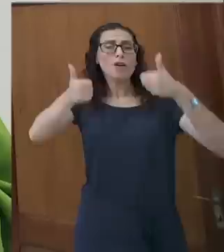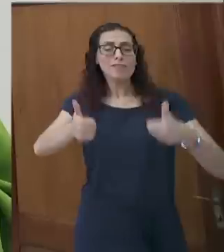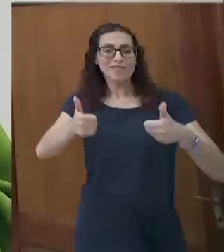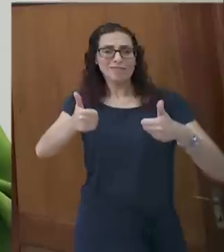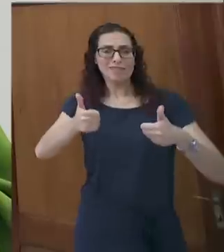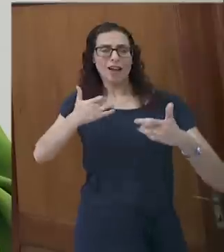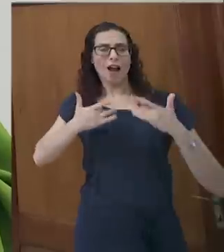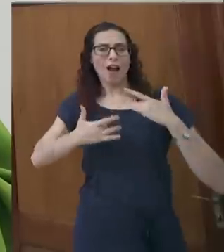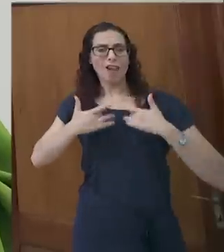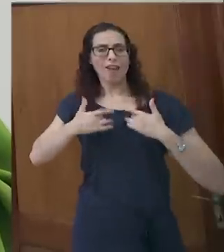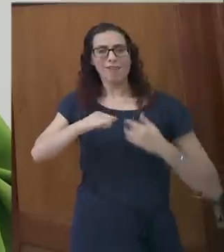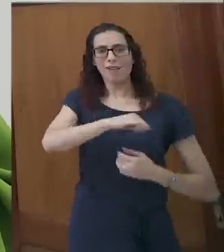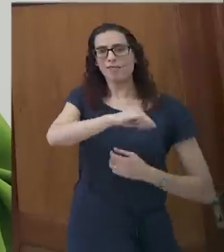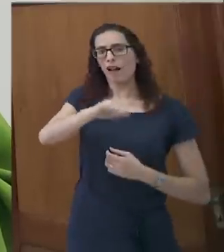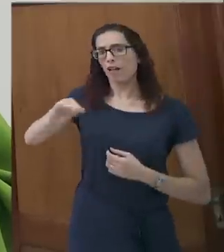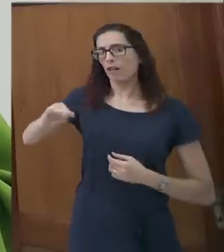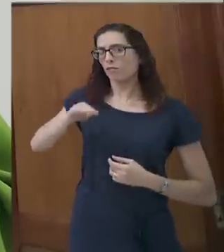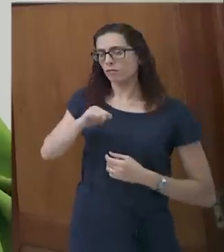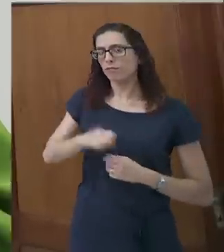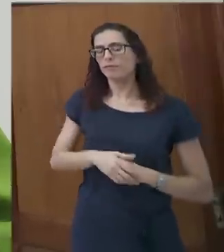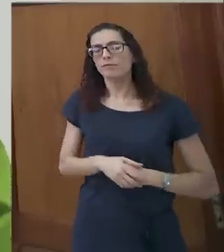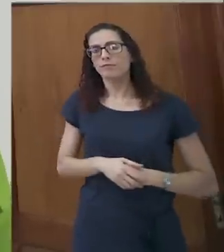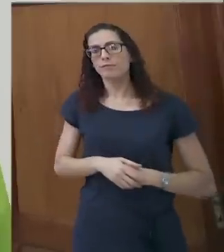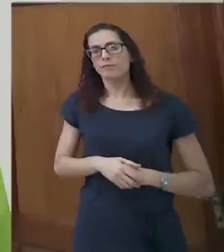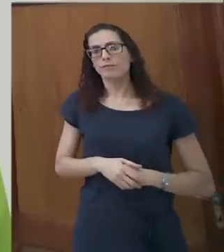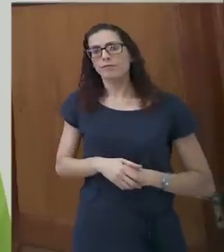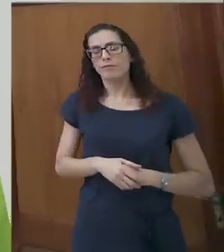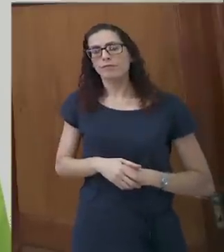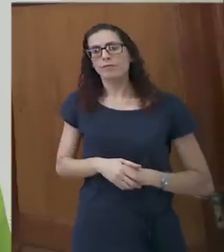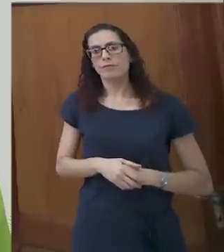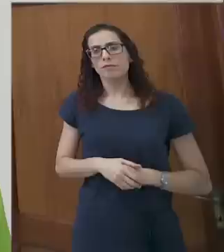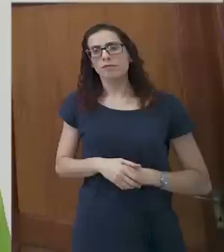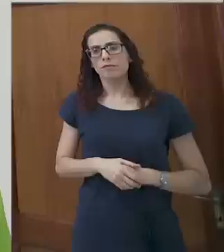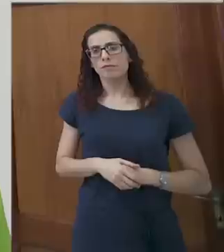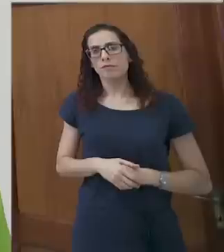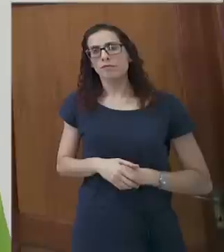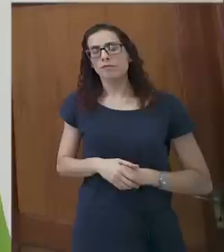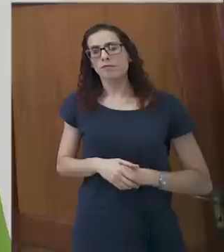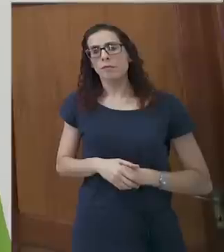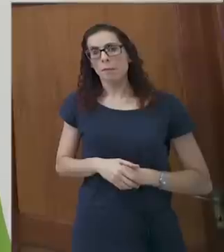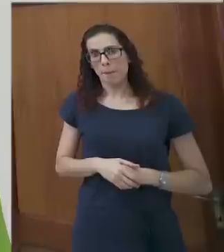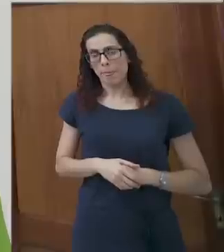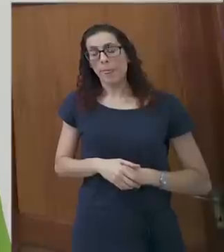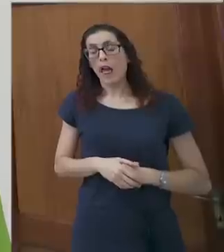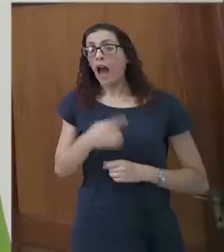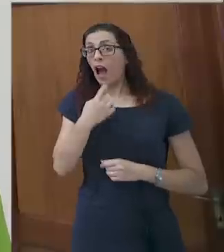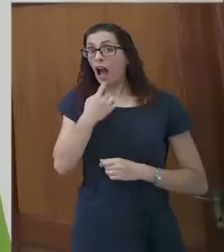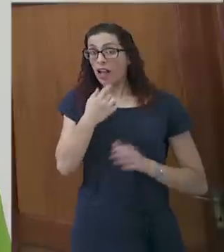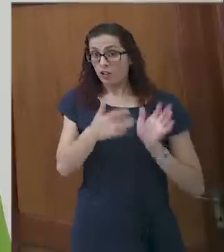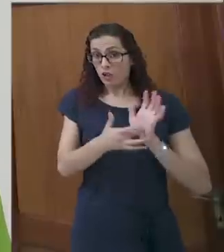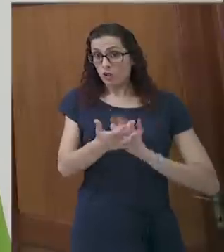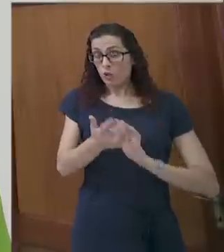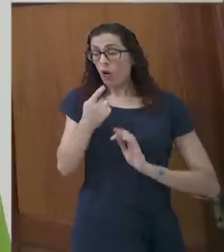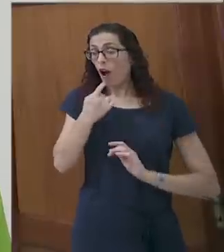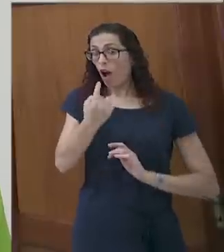jgħidilhom id-dixxiepli li se jkun hemm min jilqaħħom u min jilqa' l-kelma tagħhom u se